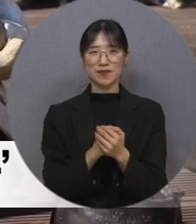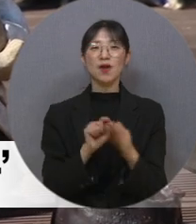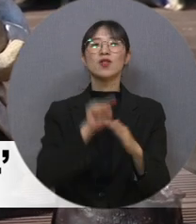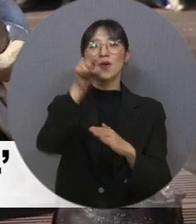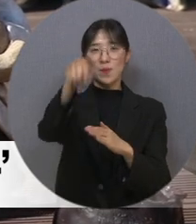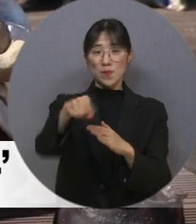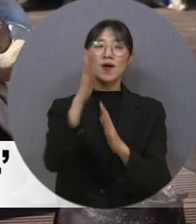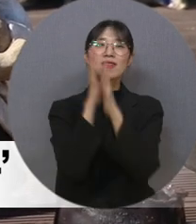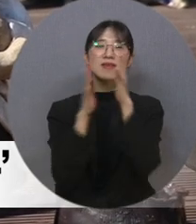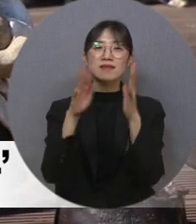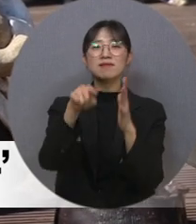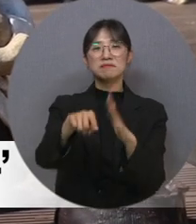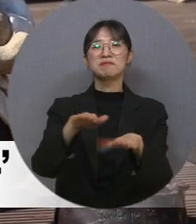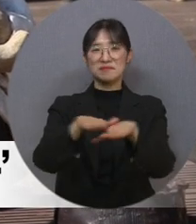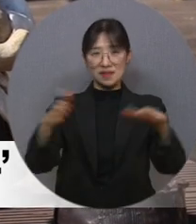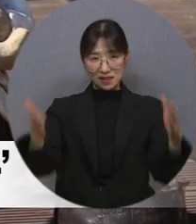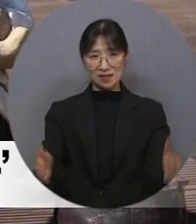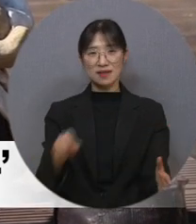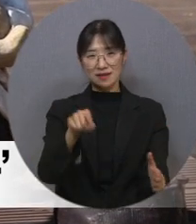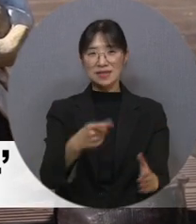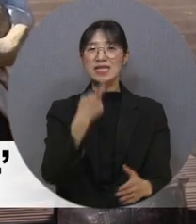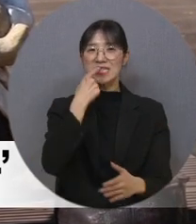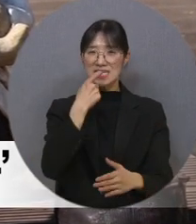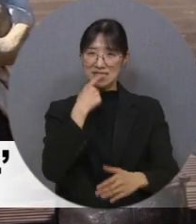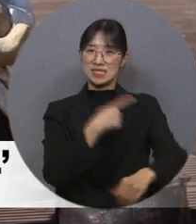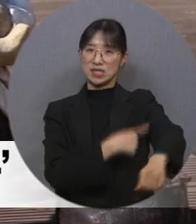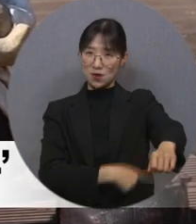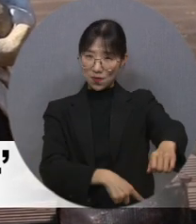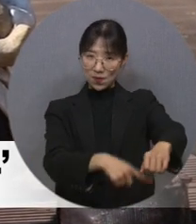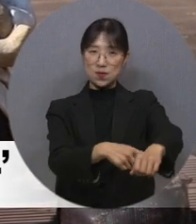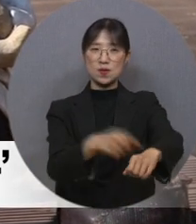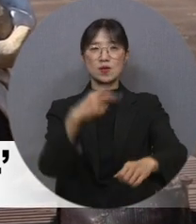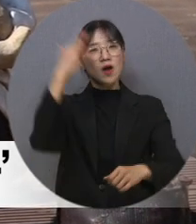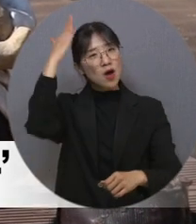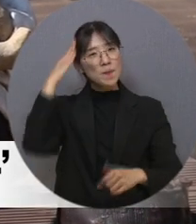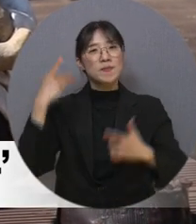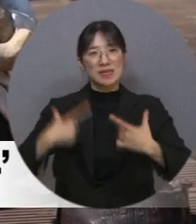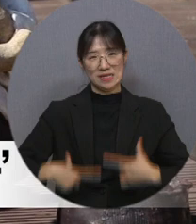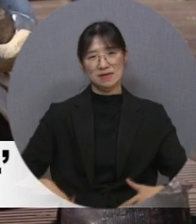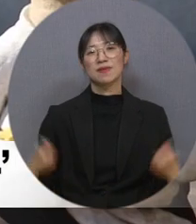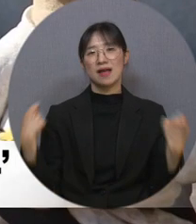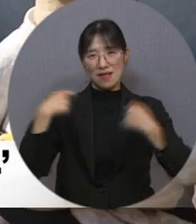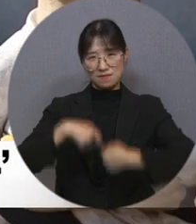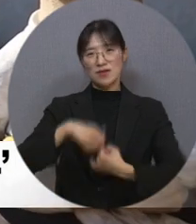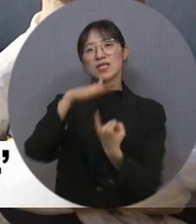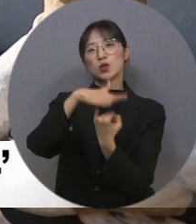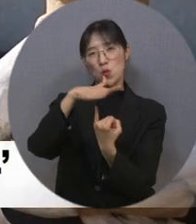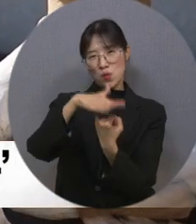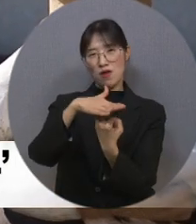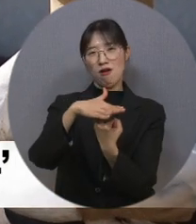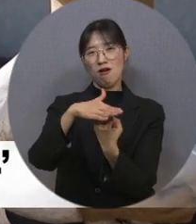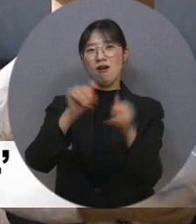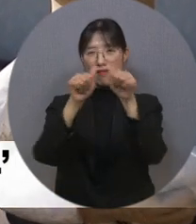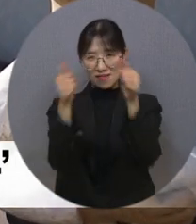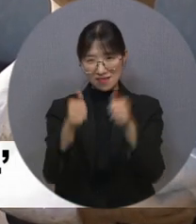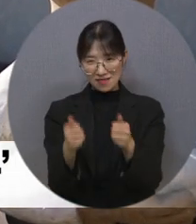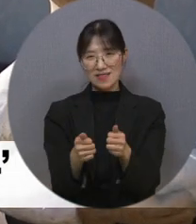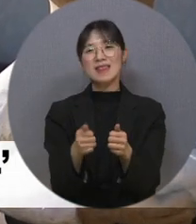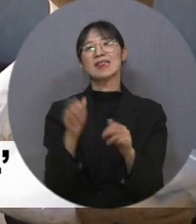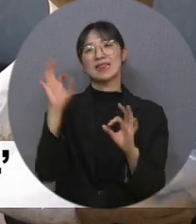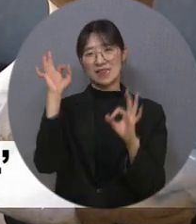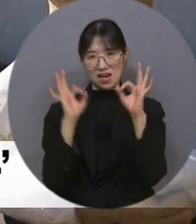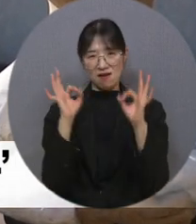건너편 잔디밭 데크에서는 하얀색 저고리와 검정 치마를 입은 소녀상 도자기